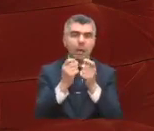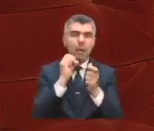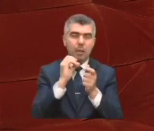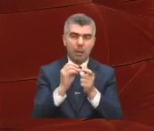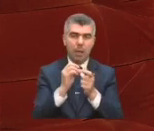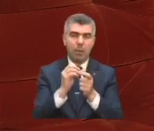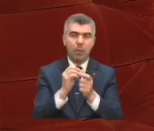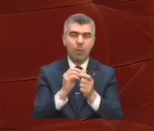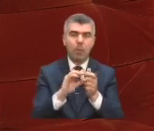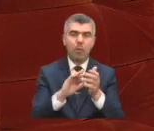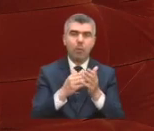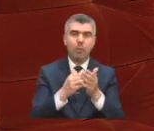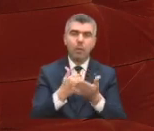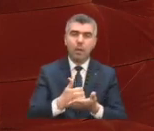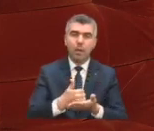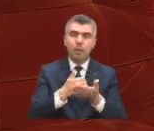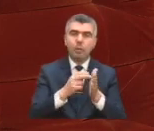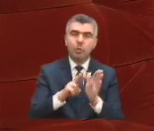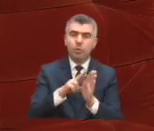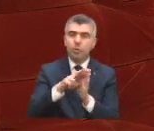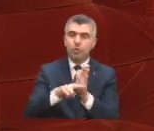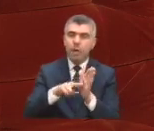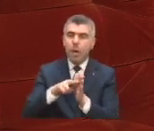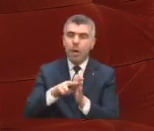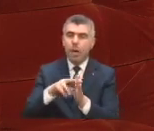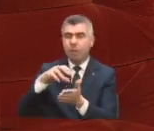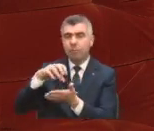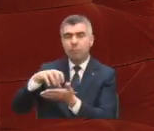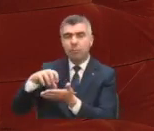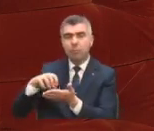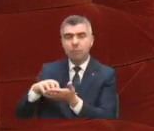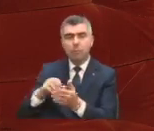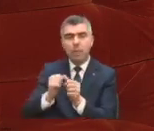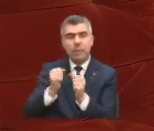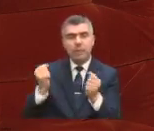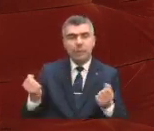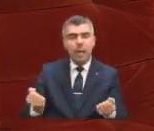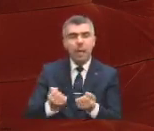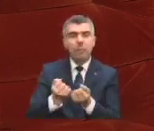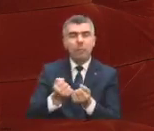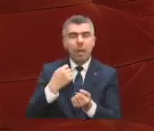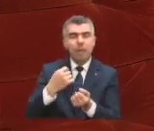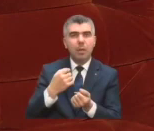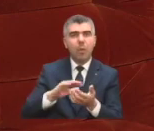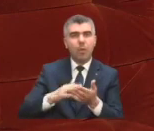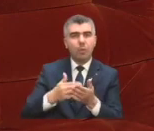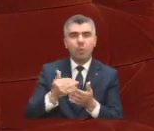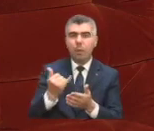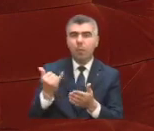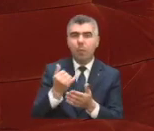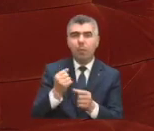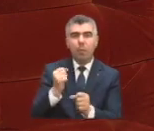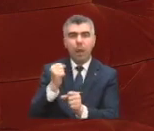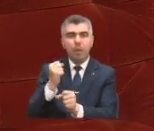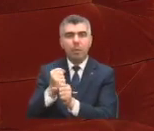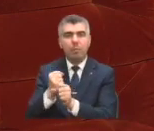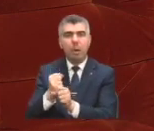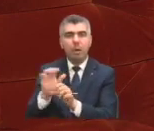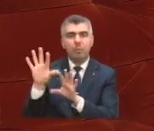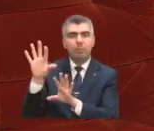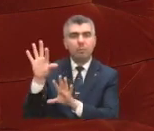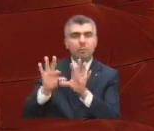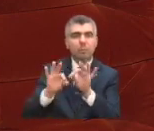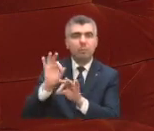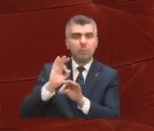اللي كتساعد الجهات في حاجه لتنميه اقتصاديه مهمه، وكذلك لتشغيل، خصوصا